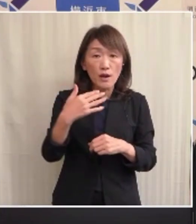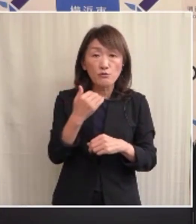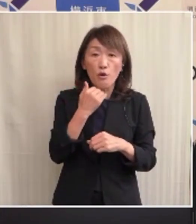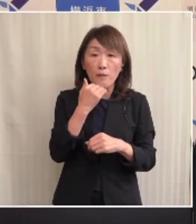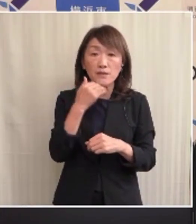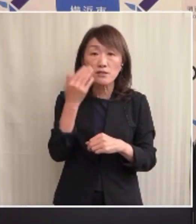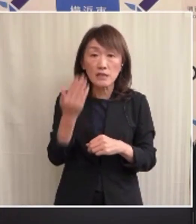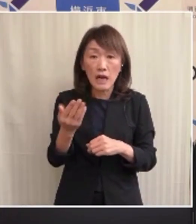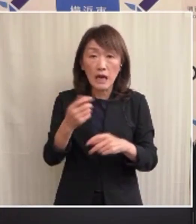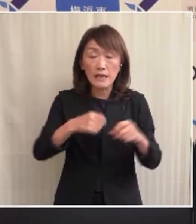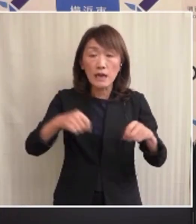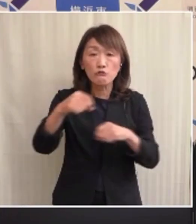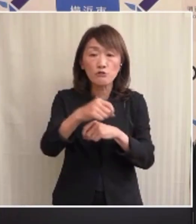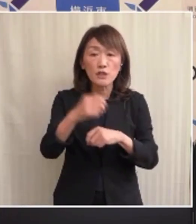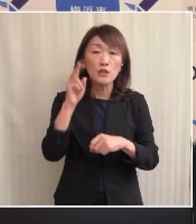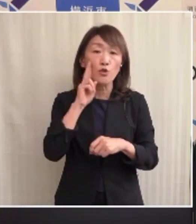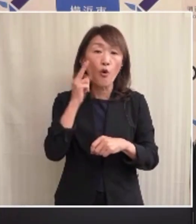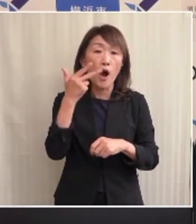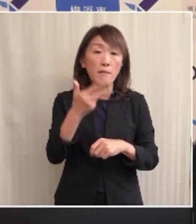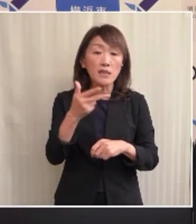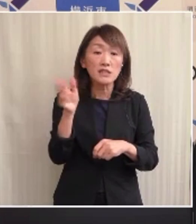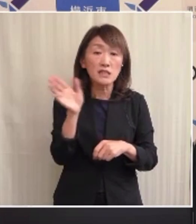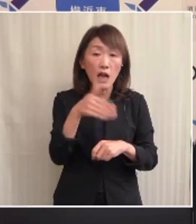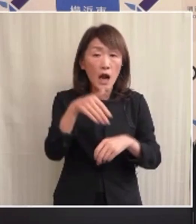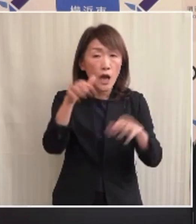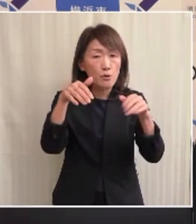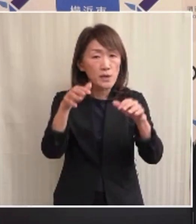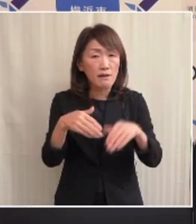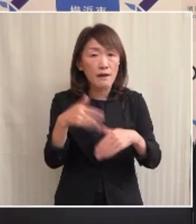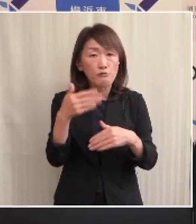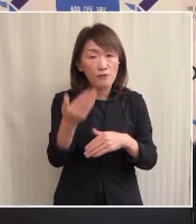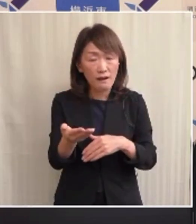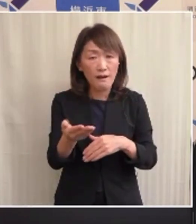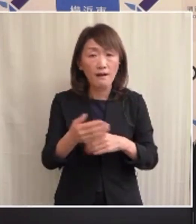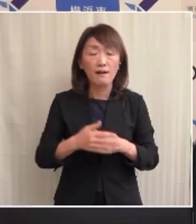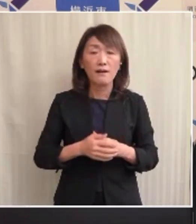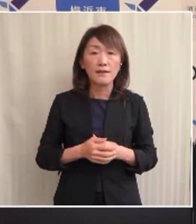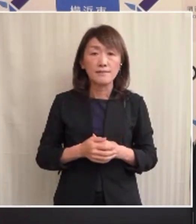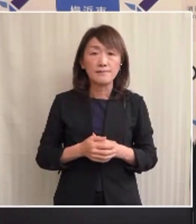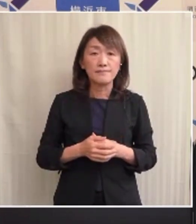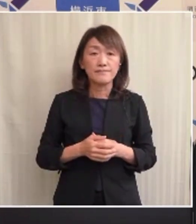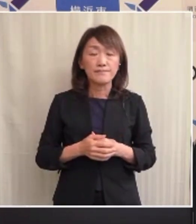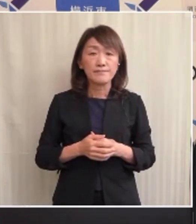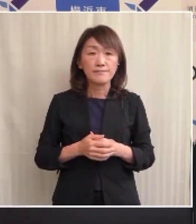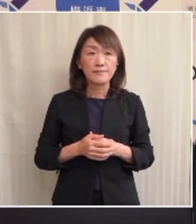びかけるような形になるんですかね。 そこ環境から、